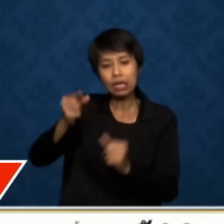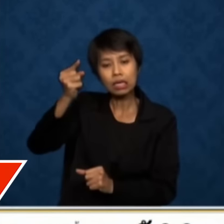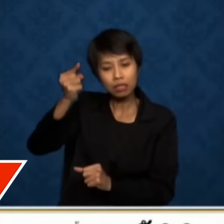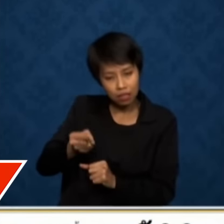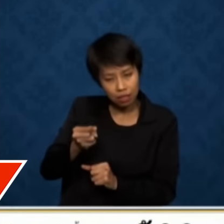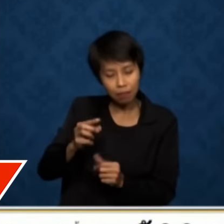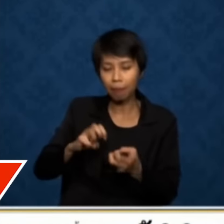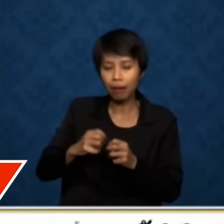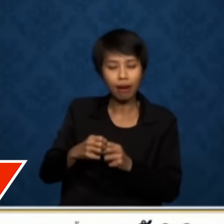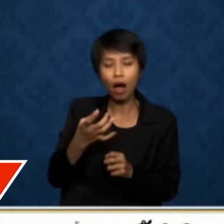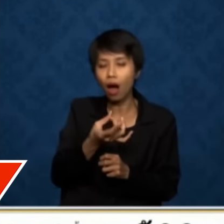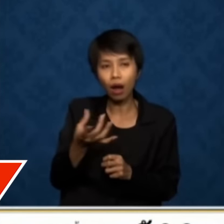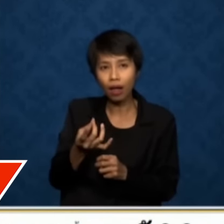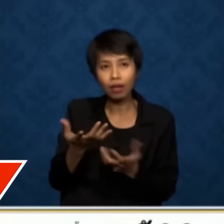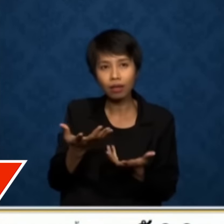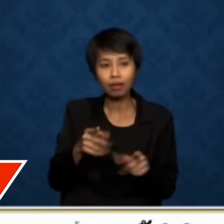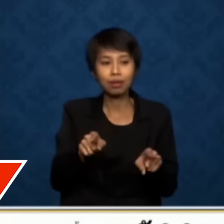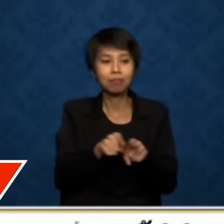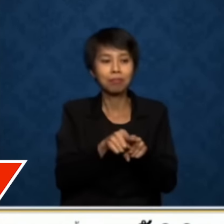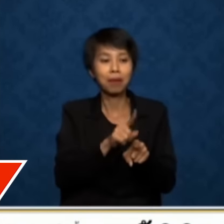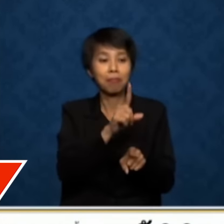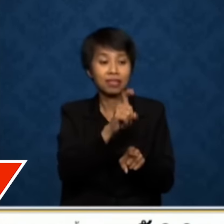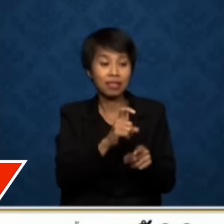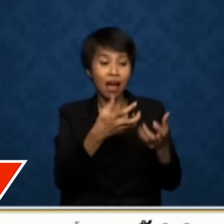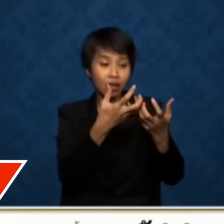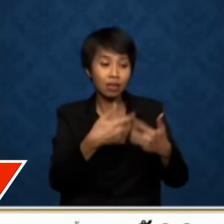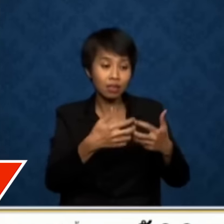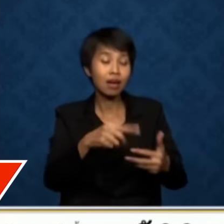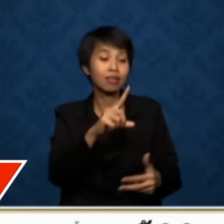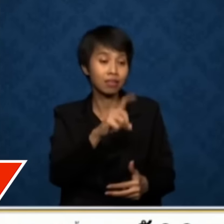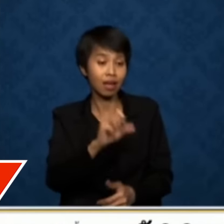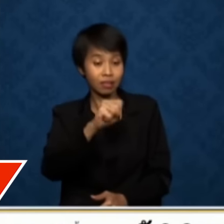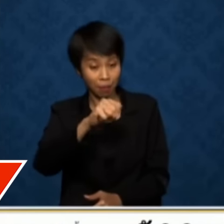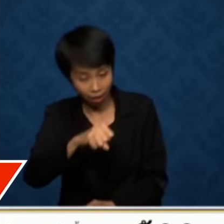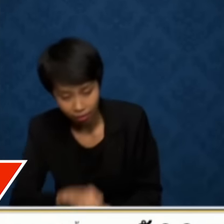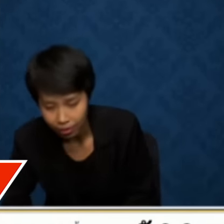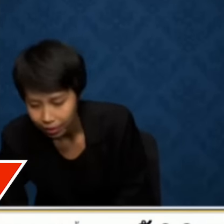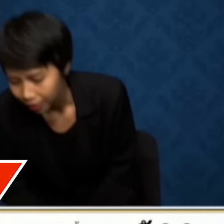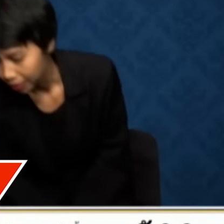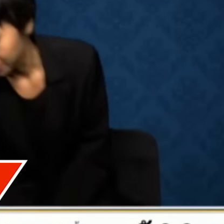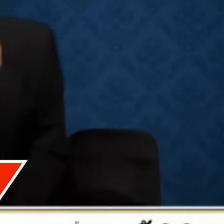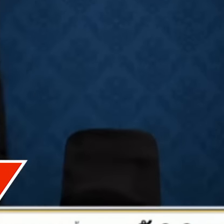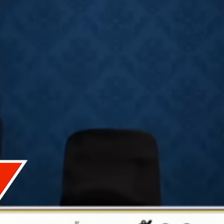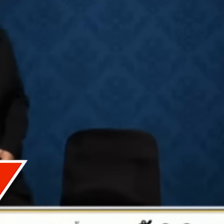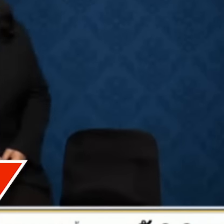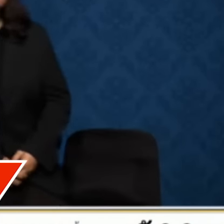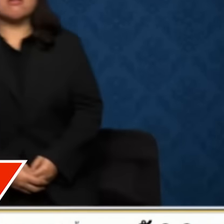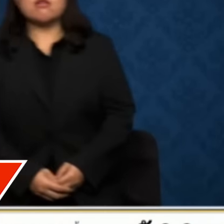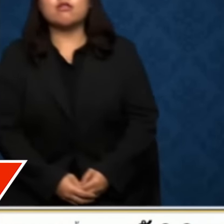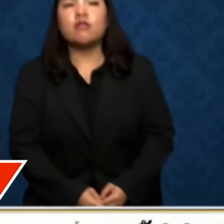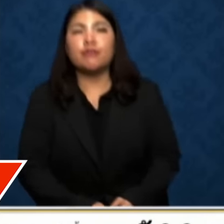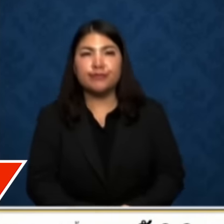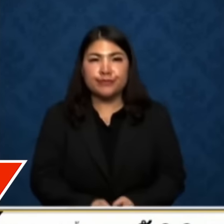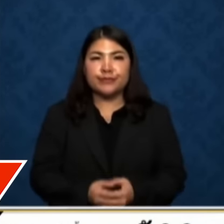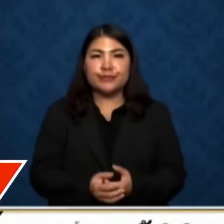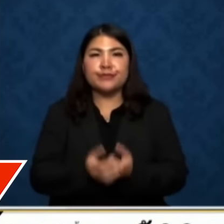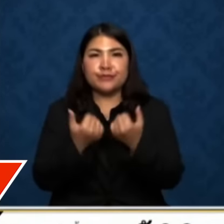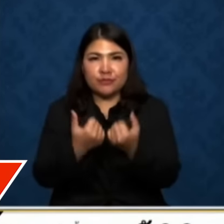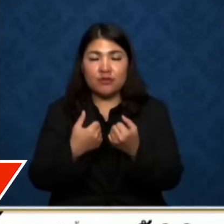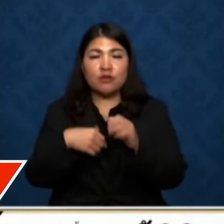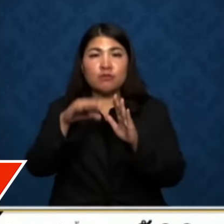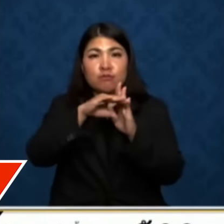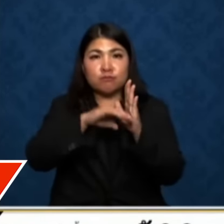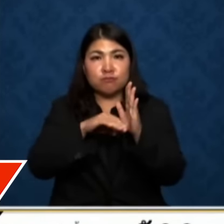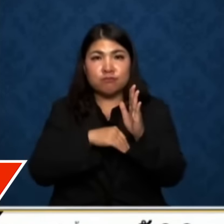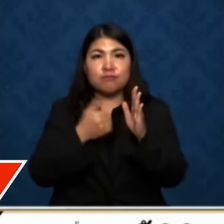รือว่ามันเสียพอดีเหมือนกล้องวงจรปิดสไลด์ถัดไปครับขออนุญาตไล่เรียงไทม์ไลน์เพื่อความเข้าใจเล็กน้อยนะ